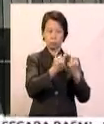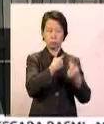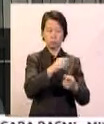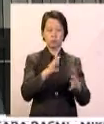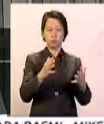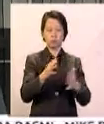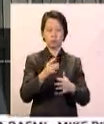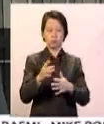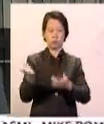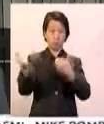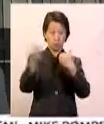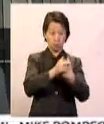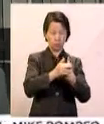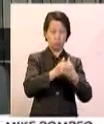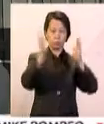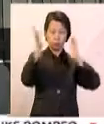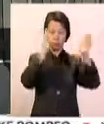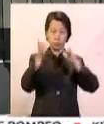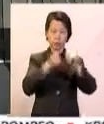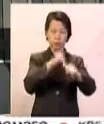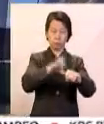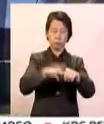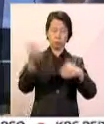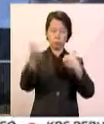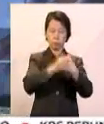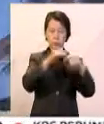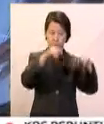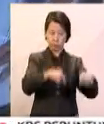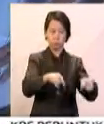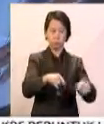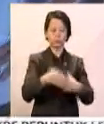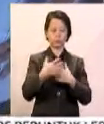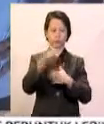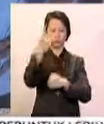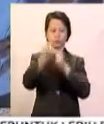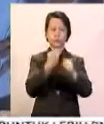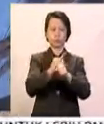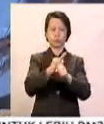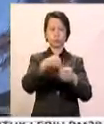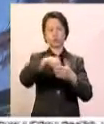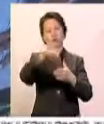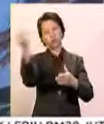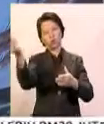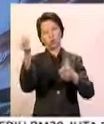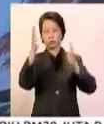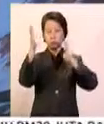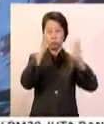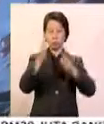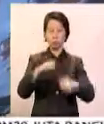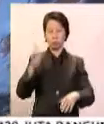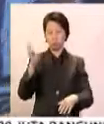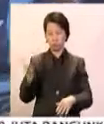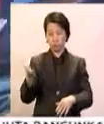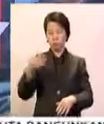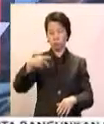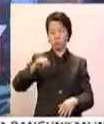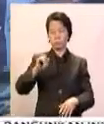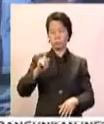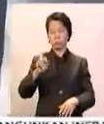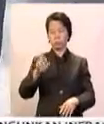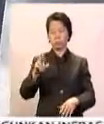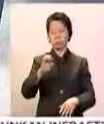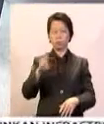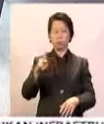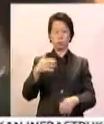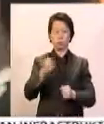back to Malaysia like my first time coming back here. Selepas setahun meninggalkan bumi Malaysia, Patrick Ronaldinho yang telah